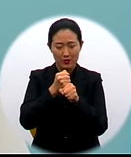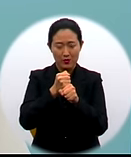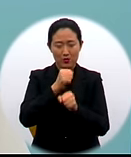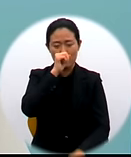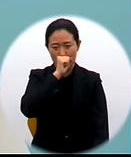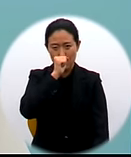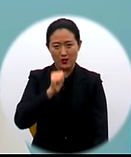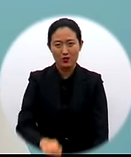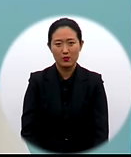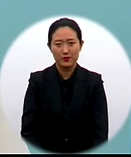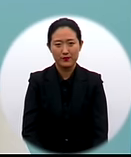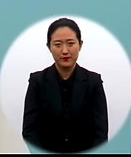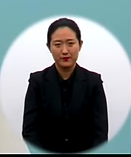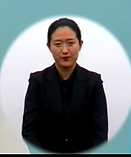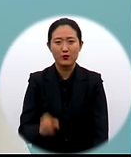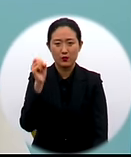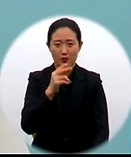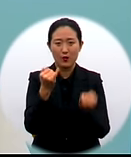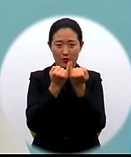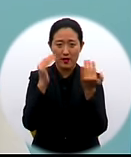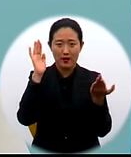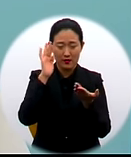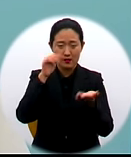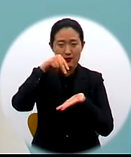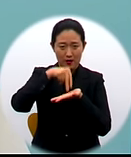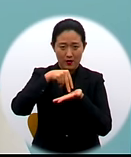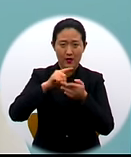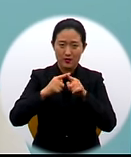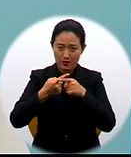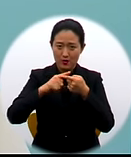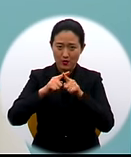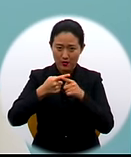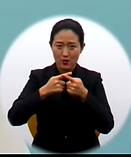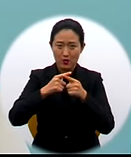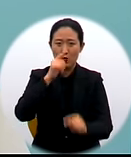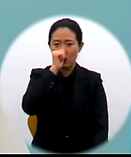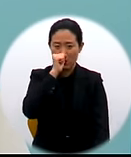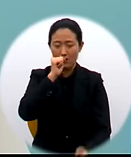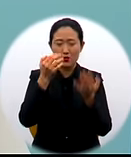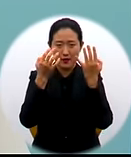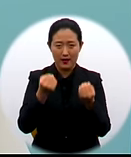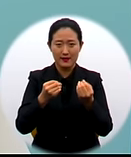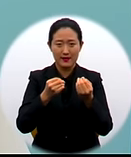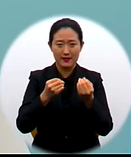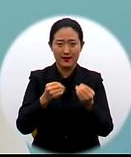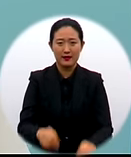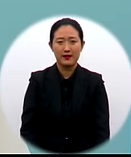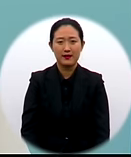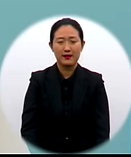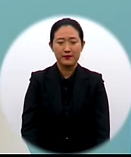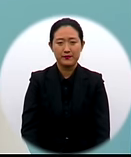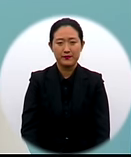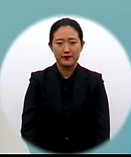이런 거 좋아한다거나, 여학생들은 뭐 뜨개질 이런 걸 좋아하는 것도 굉장히 많다는 거죠. 인형 옷 만들기 이런 거. 그러면서 저한테 그 이야기